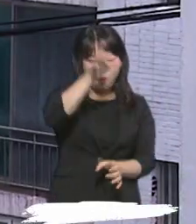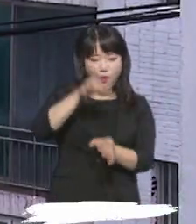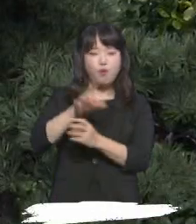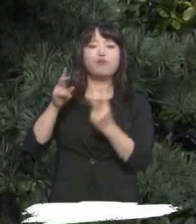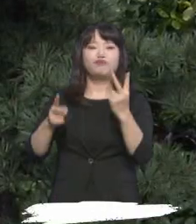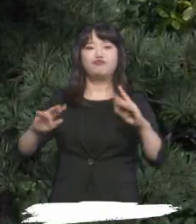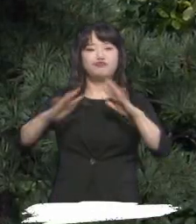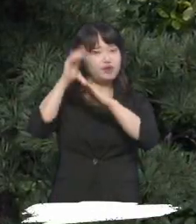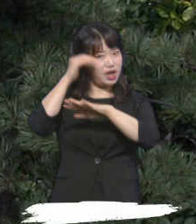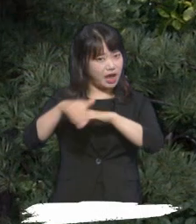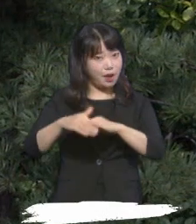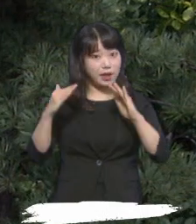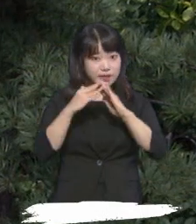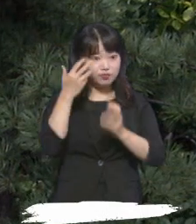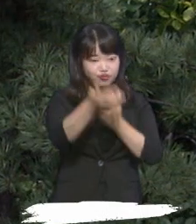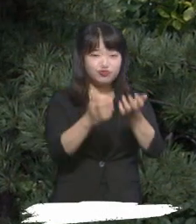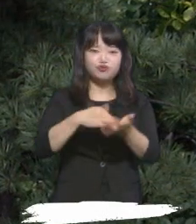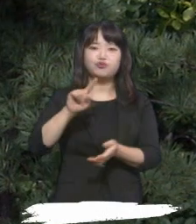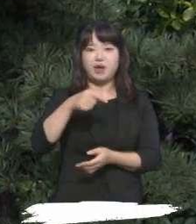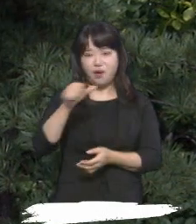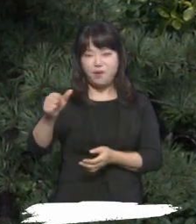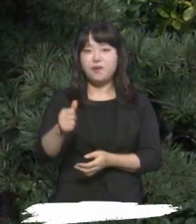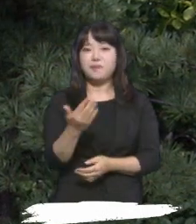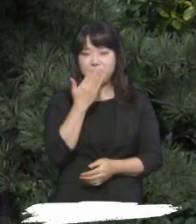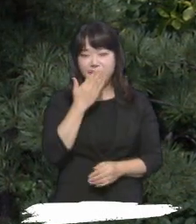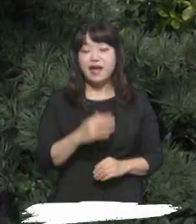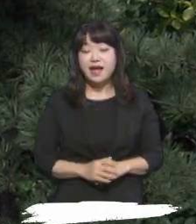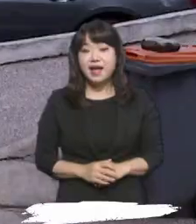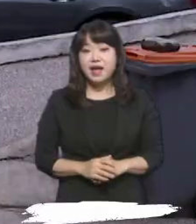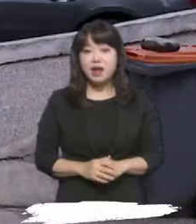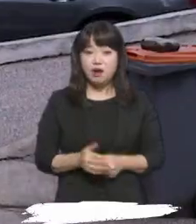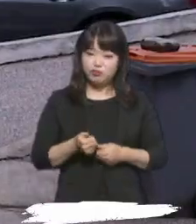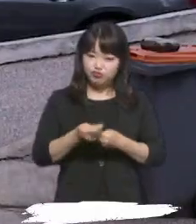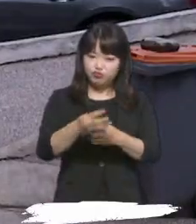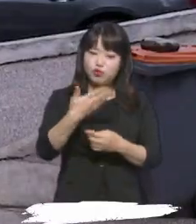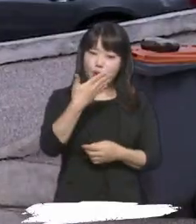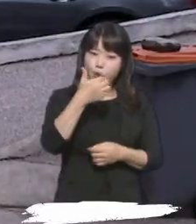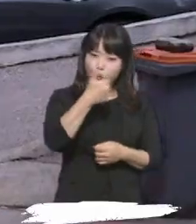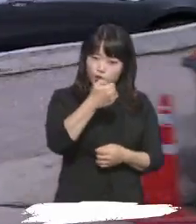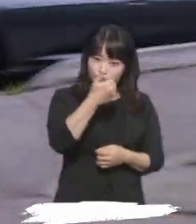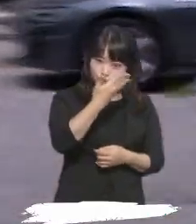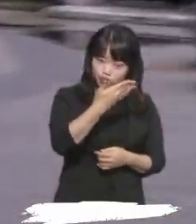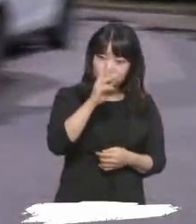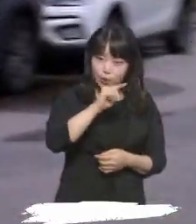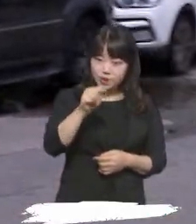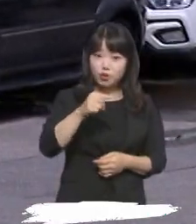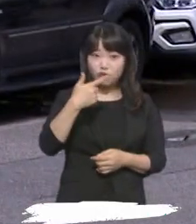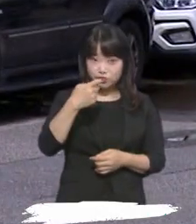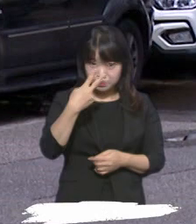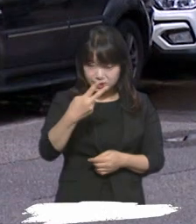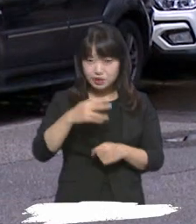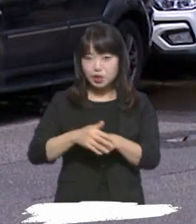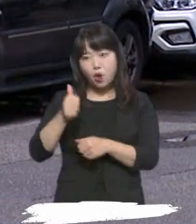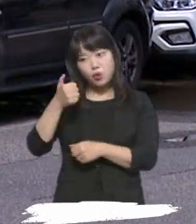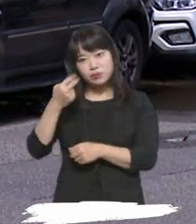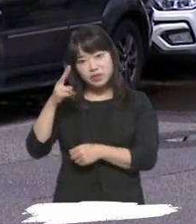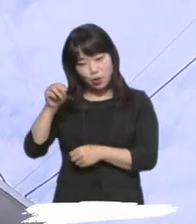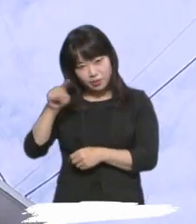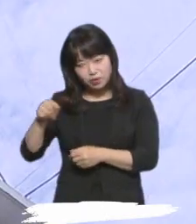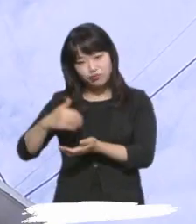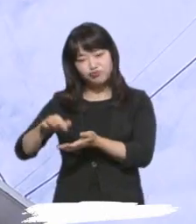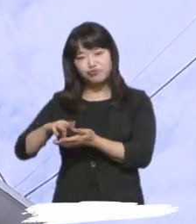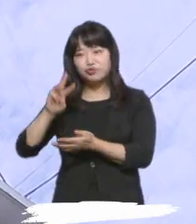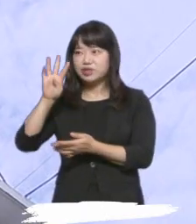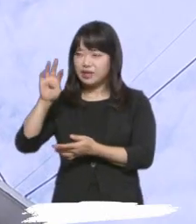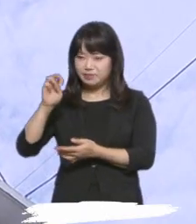들어서며 105세대가 입주할 예정입니다. 59제곱미터가 62세대, 51제곱미터는